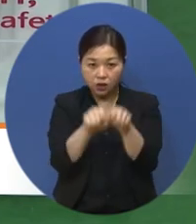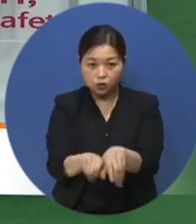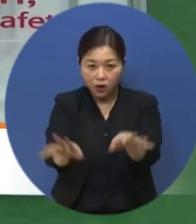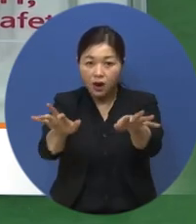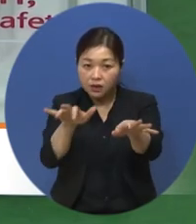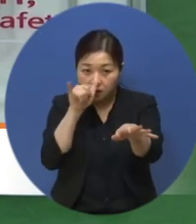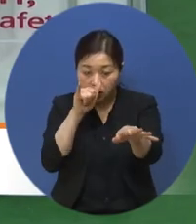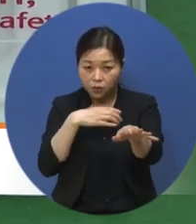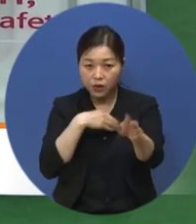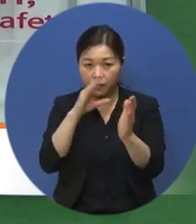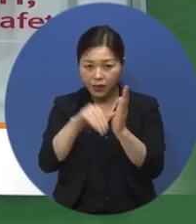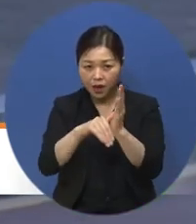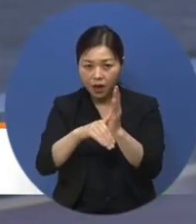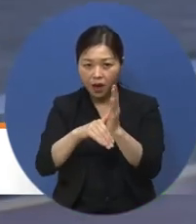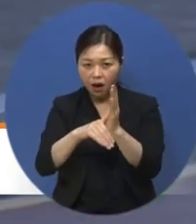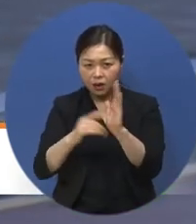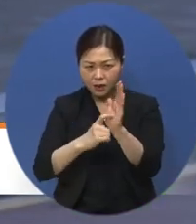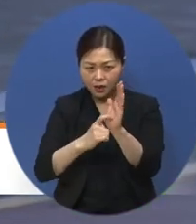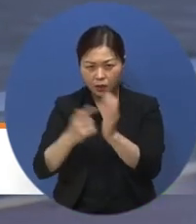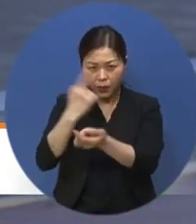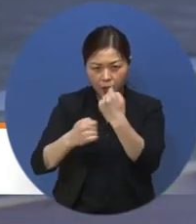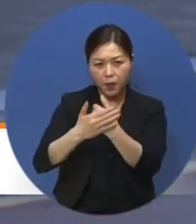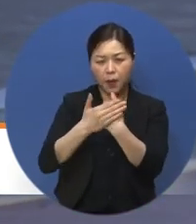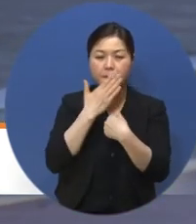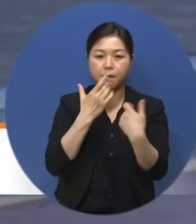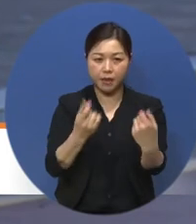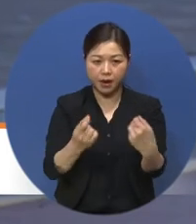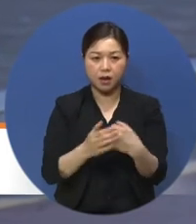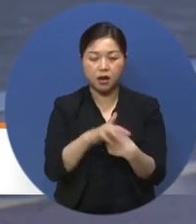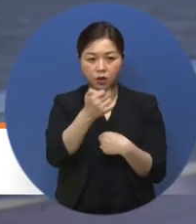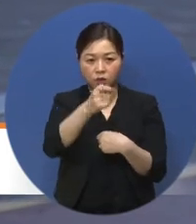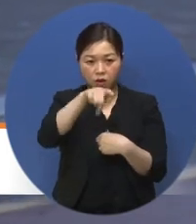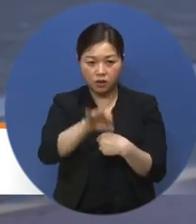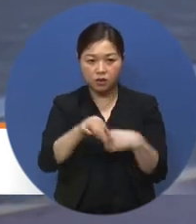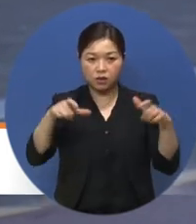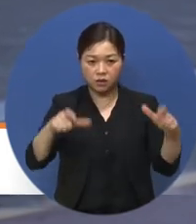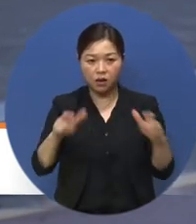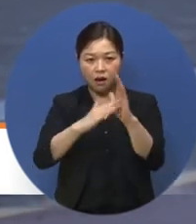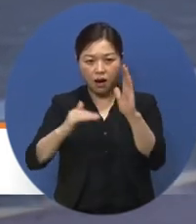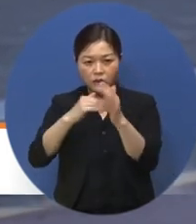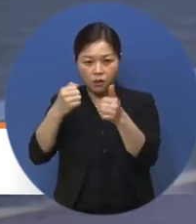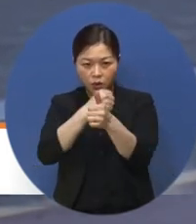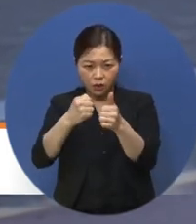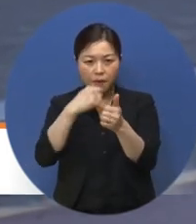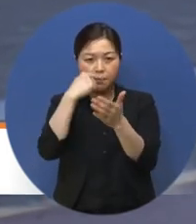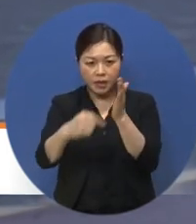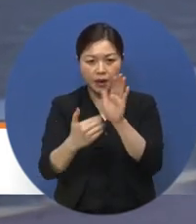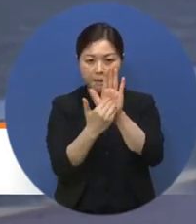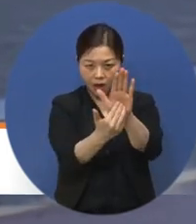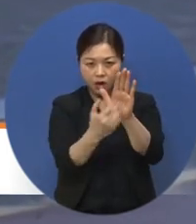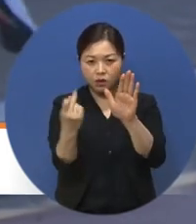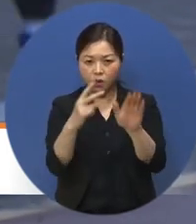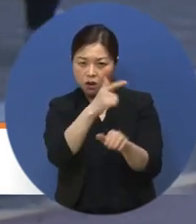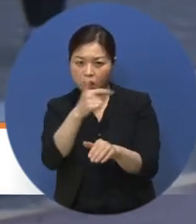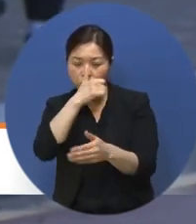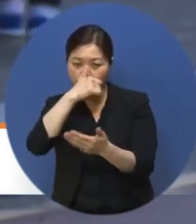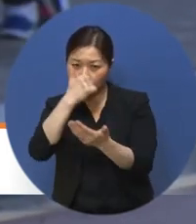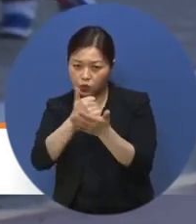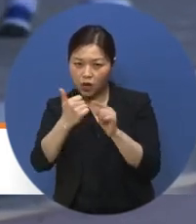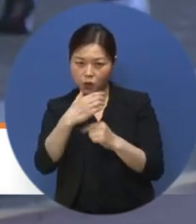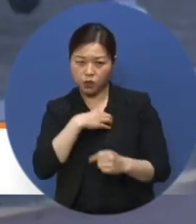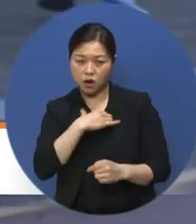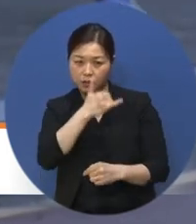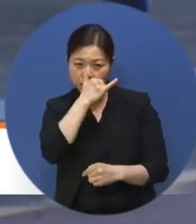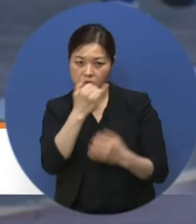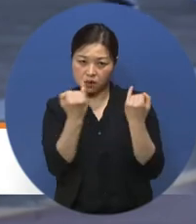도움을 받을 수 있습니다 고흥군은 가정폭력 피해 재발 방지와 각종 범죄에 노출된 여성들의